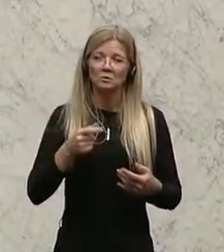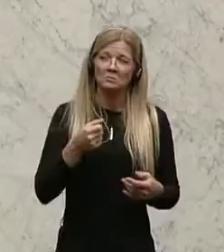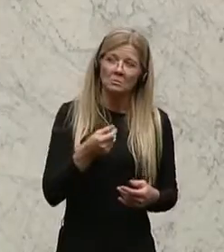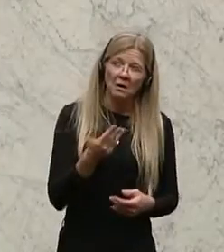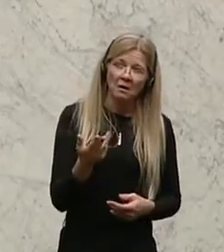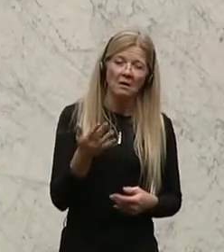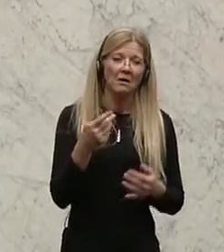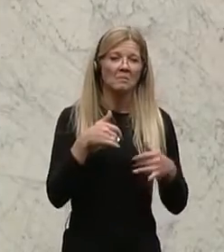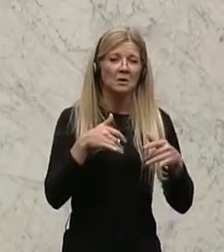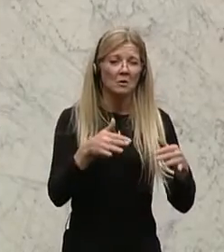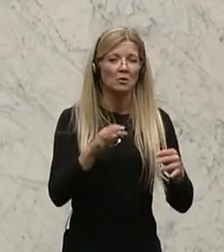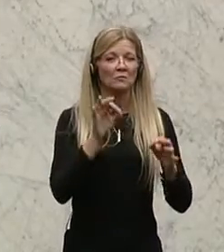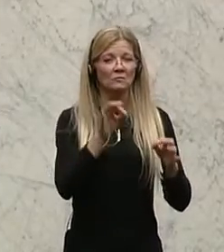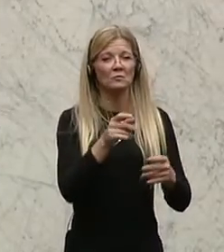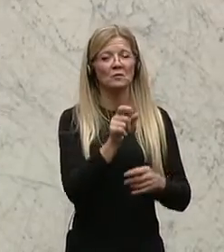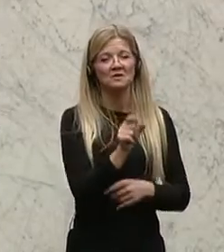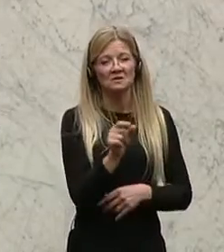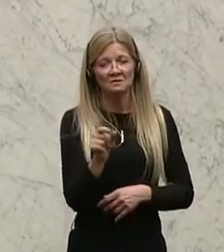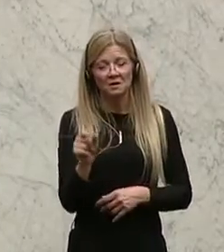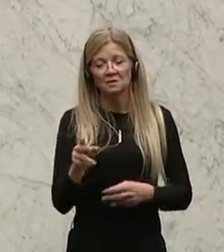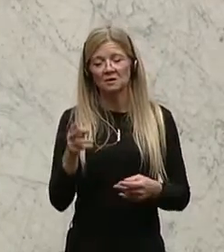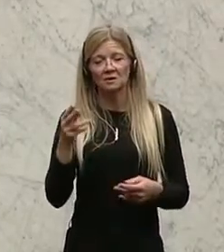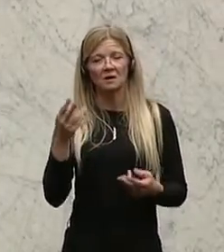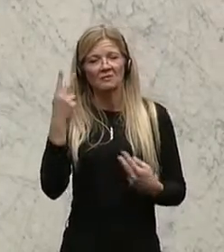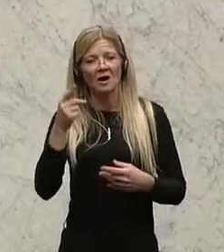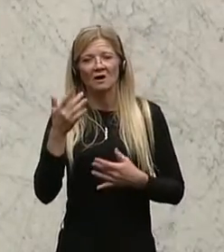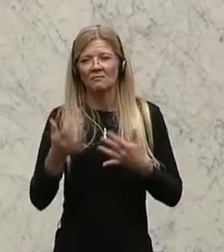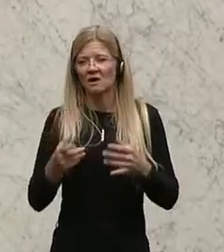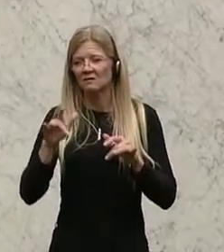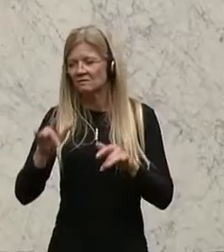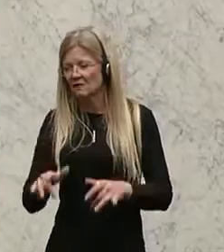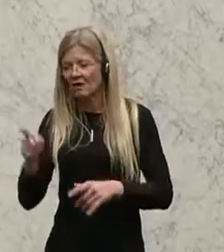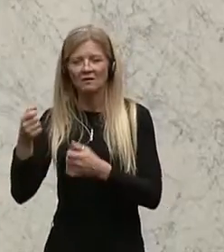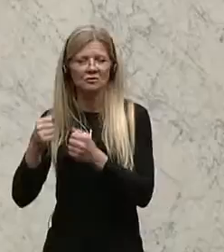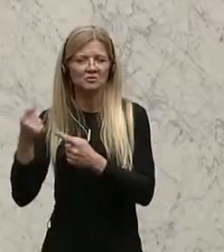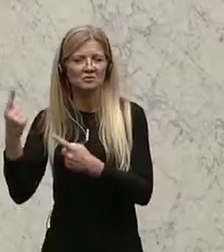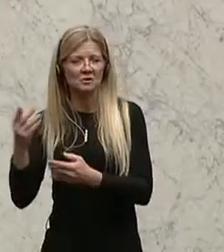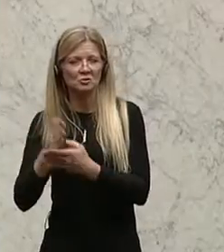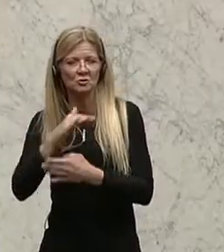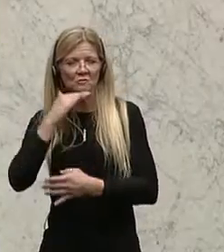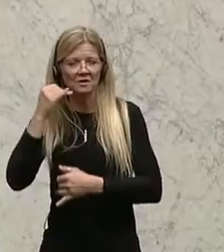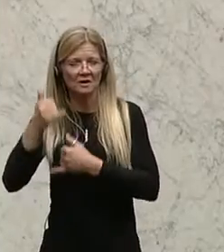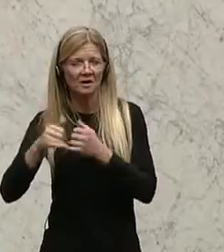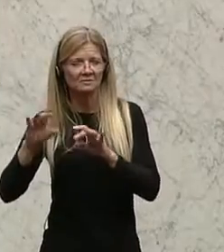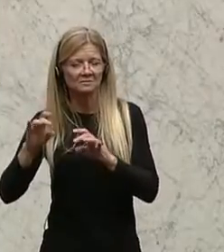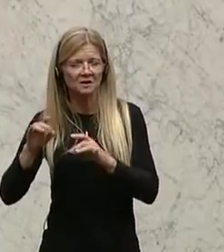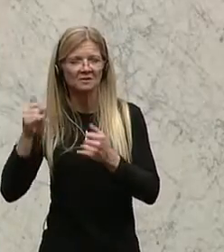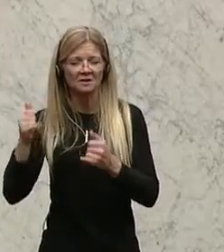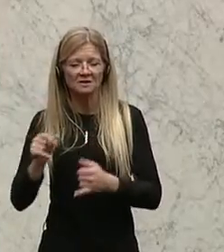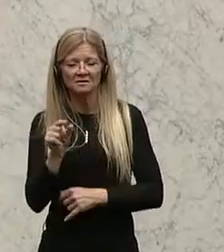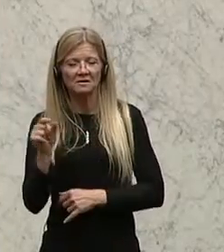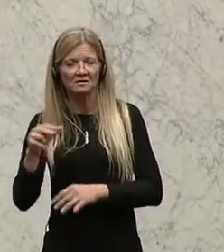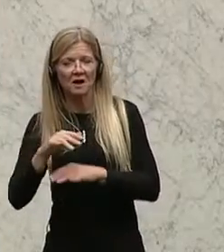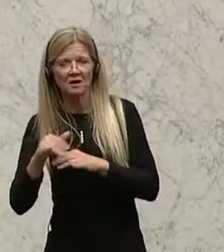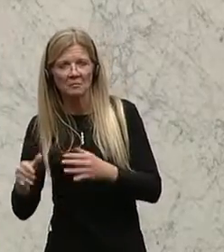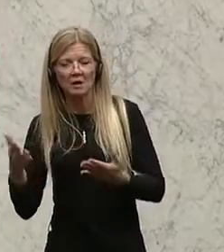Digitalisierung, weil vielleicht ein Tischler, der das eh schon seit 10 Jahren macht, seine Pläne jetzt auch digitalisiert darstellt, das ist ja keine Innovation, das ist ja schon lang